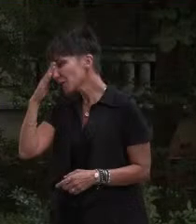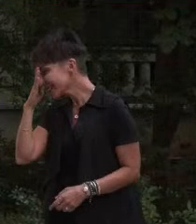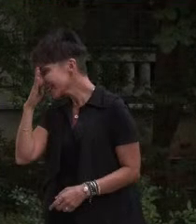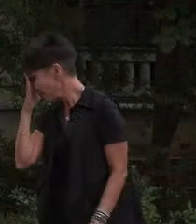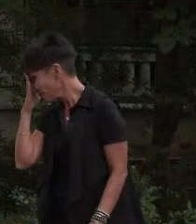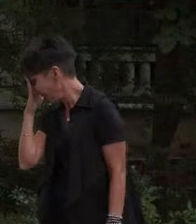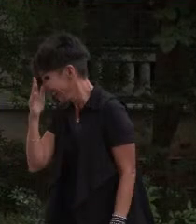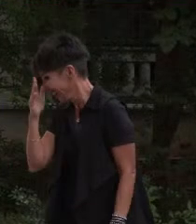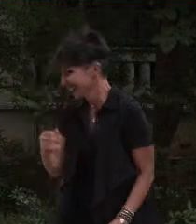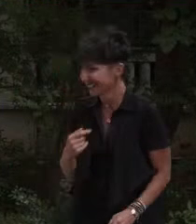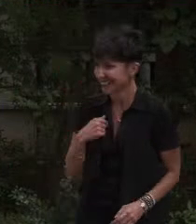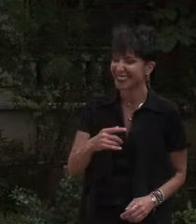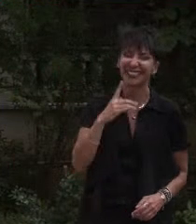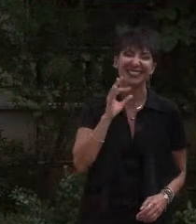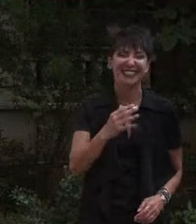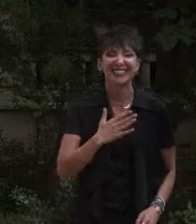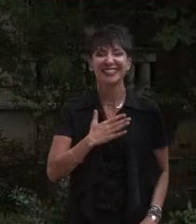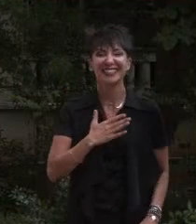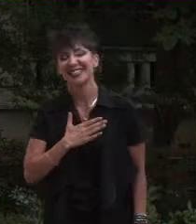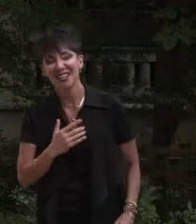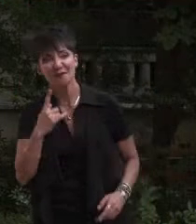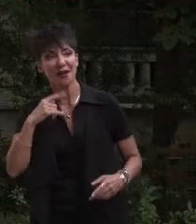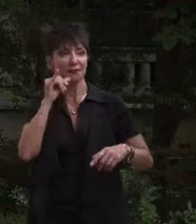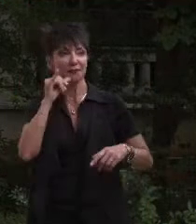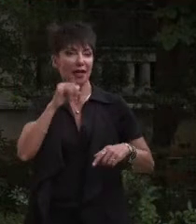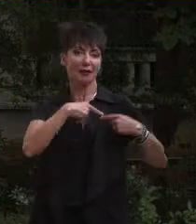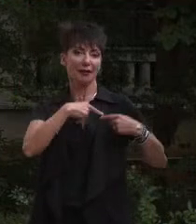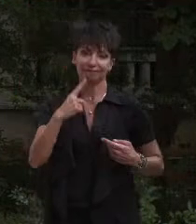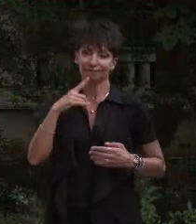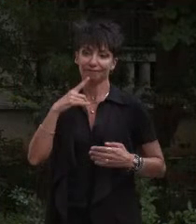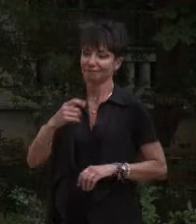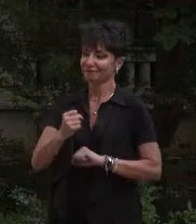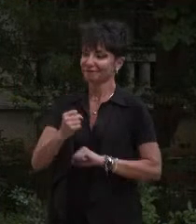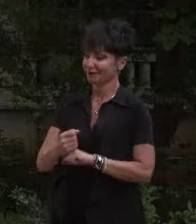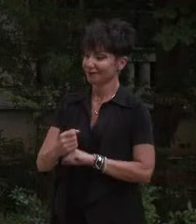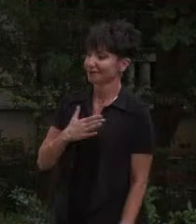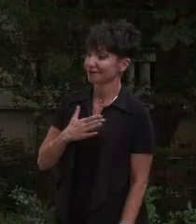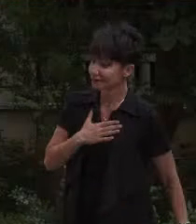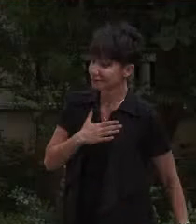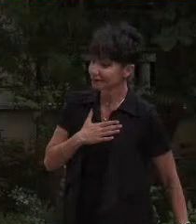σε όλες τις δράσεις του Ελληνικού Ερυθρού Σταυρού παρούσες.